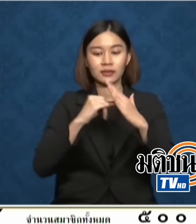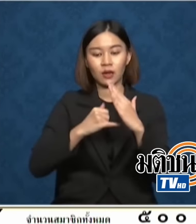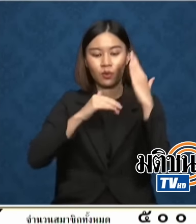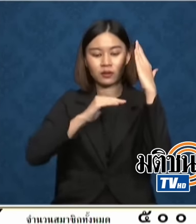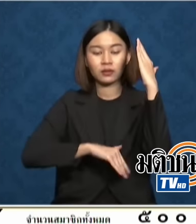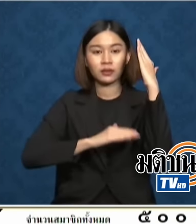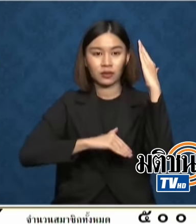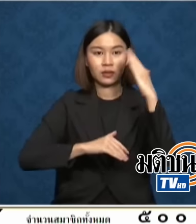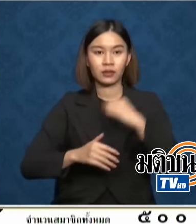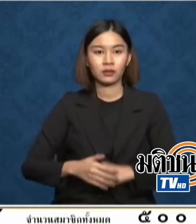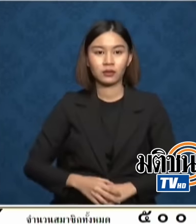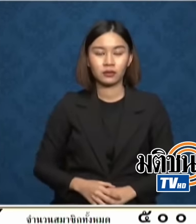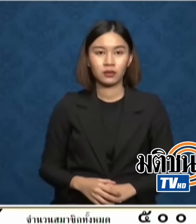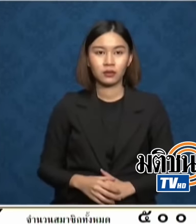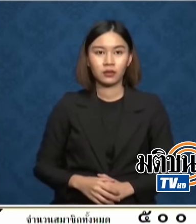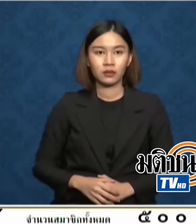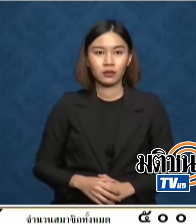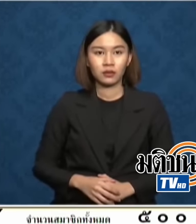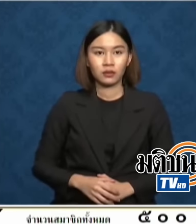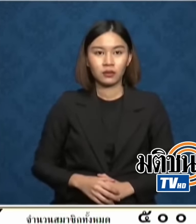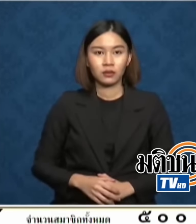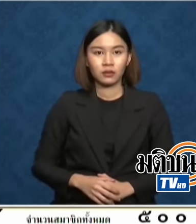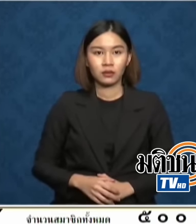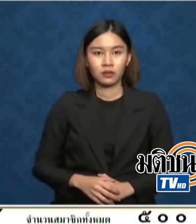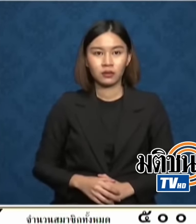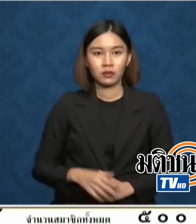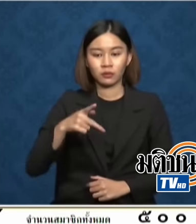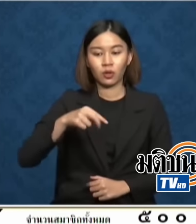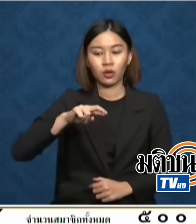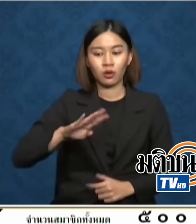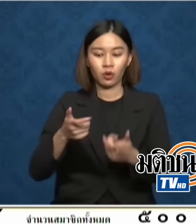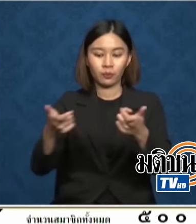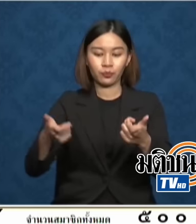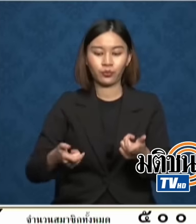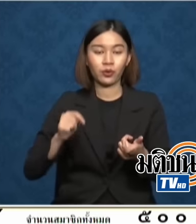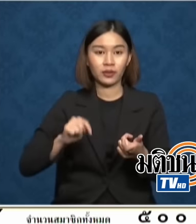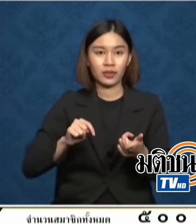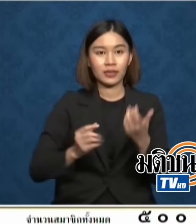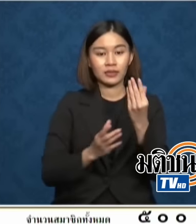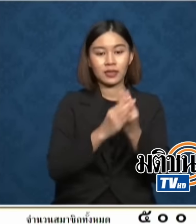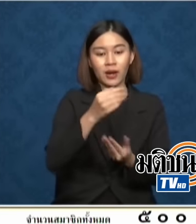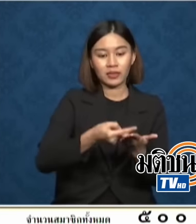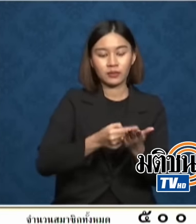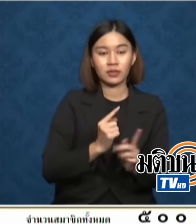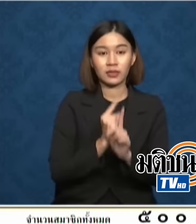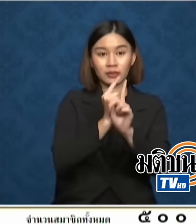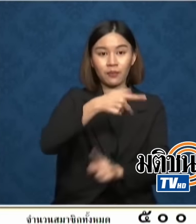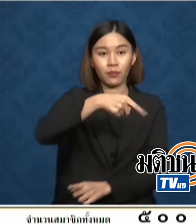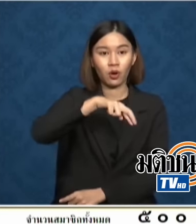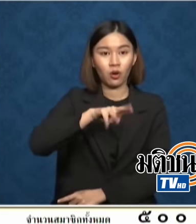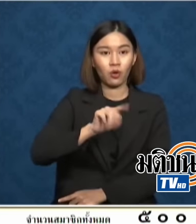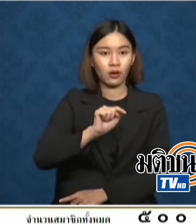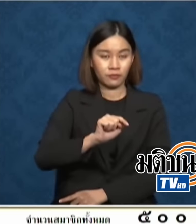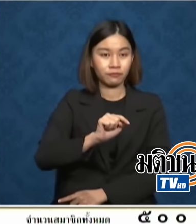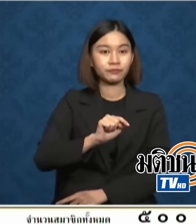ใต้ภายใต้พระราชบัญญัติฉบับนี้สภาที่ปรึกษาตามพระราชบัญญัตินี้